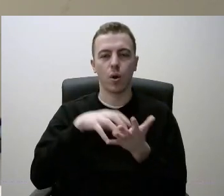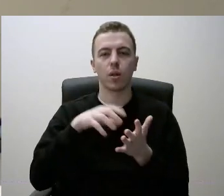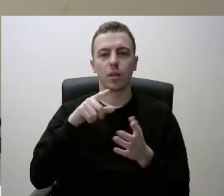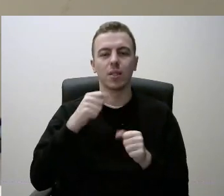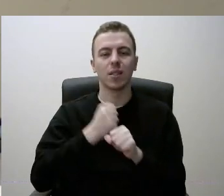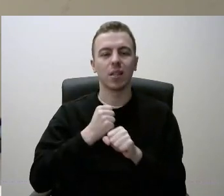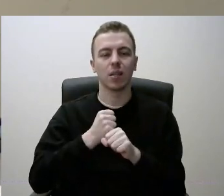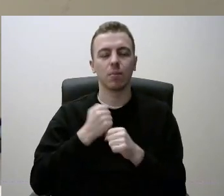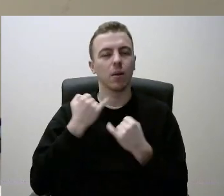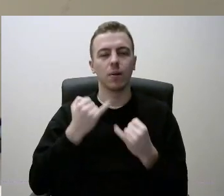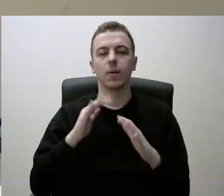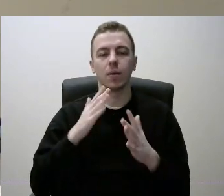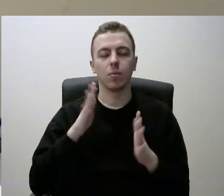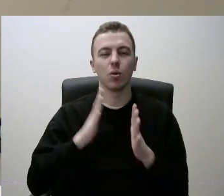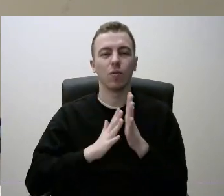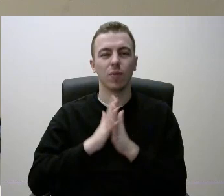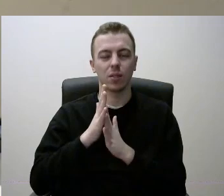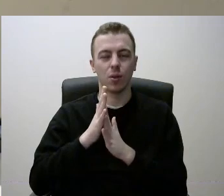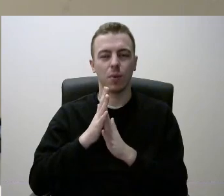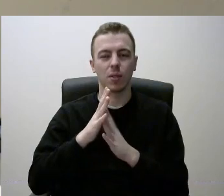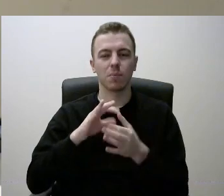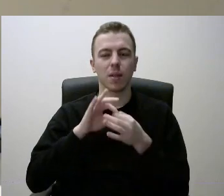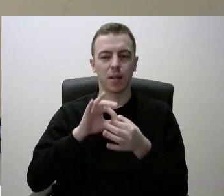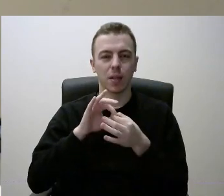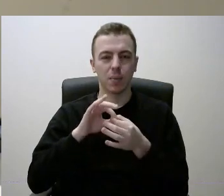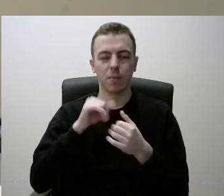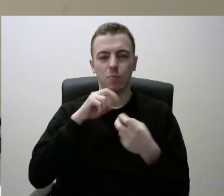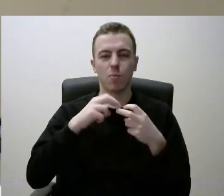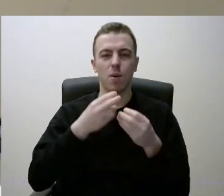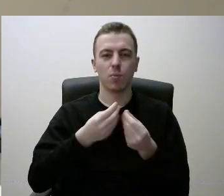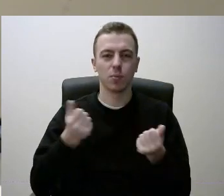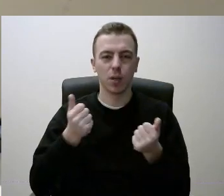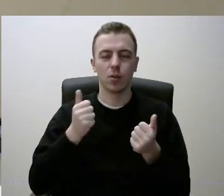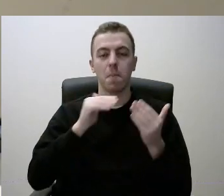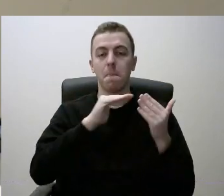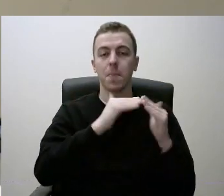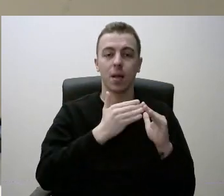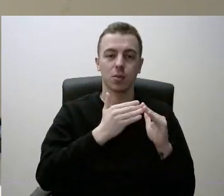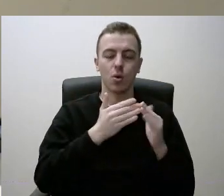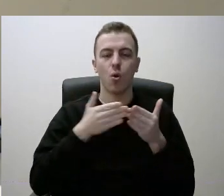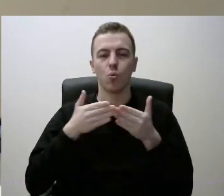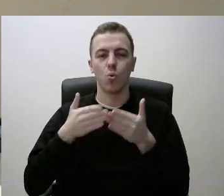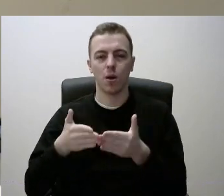kad būtų vystumas bendradarbiavimas ir sprendžiamos problemos tarp miesto ir uosto.